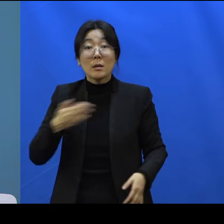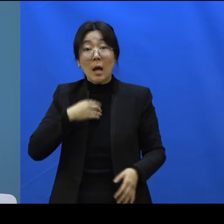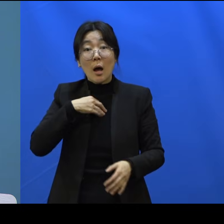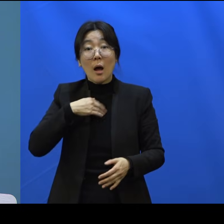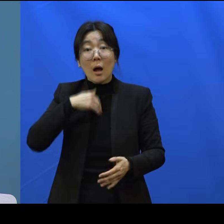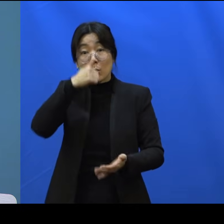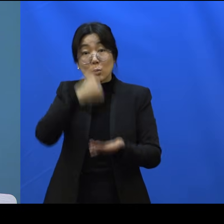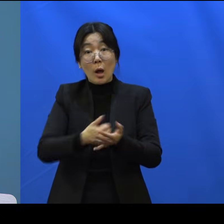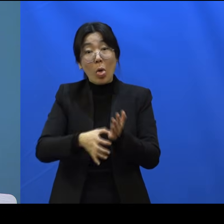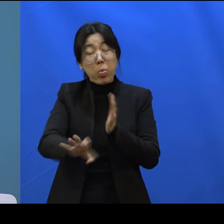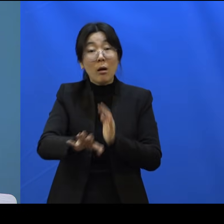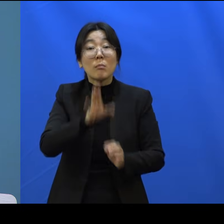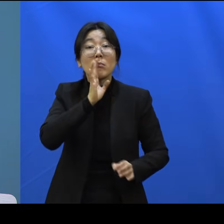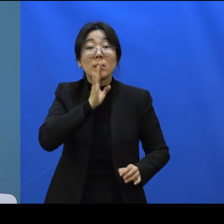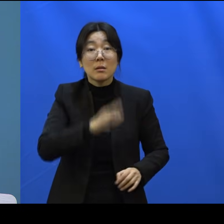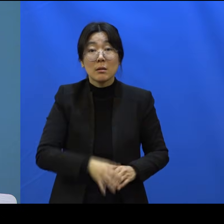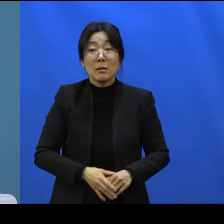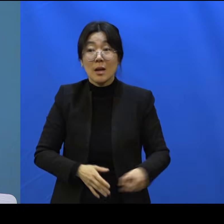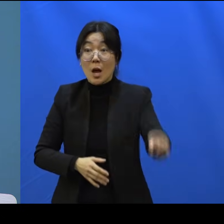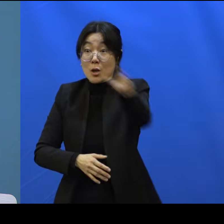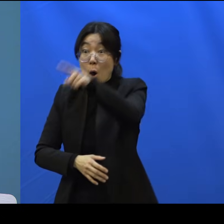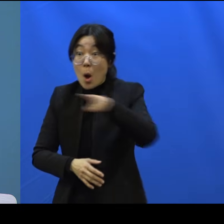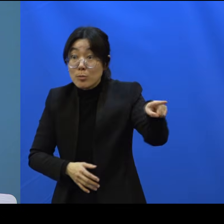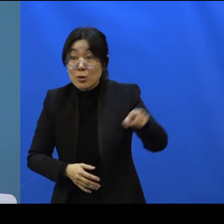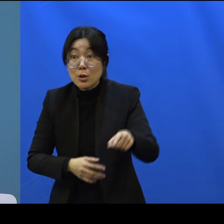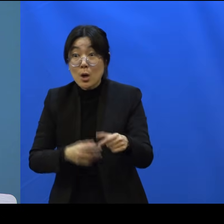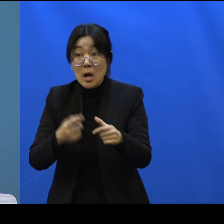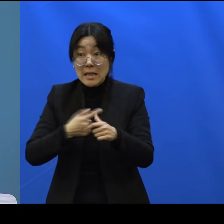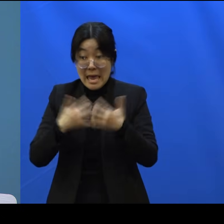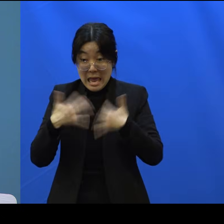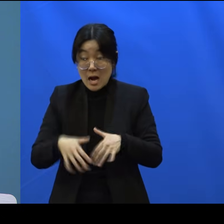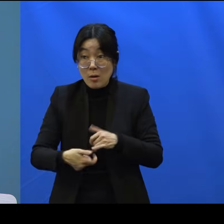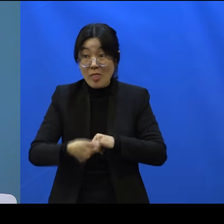그러니까 남이 비난하기 전에 빨리 얘기해 버리세요, 그냥.